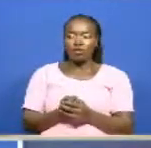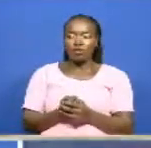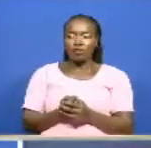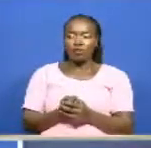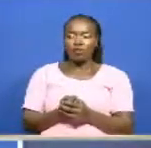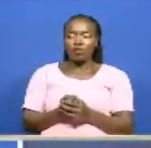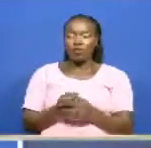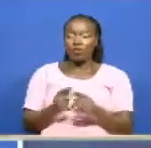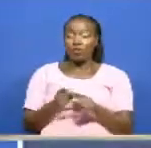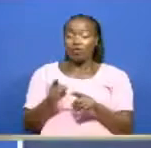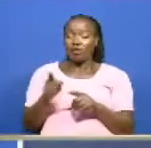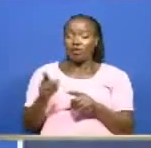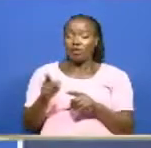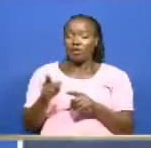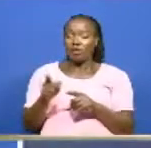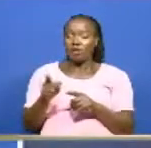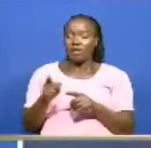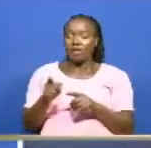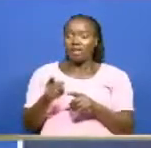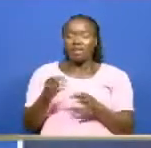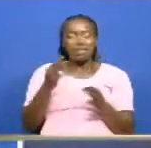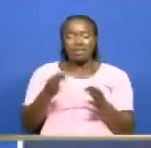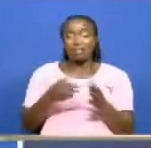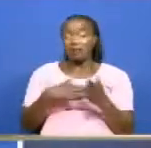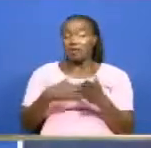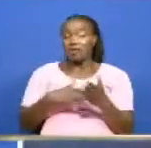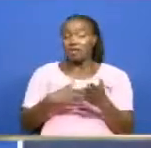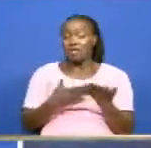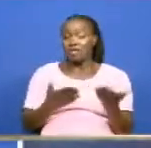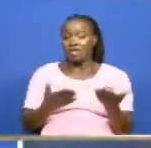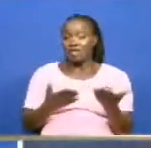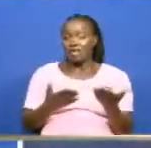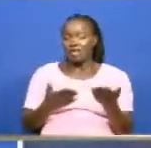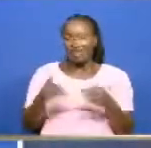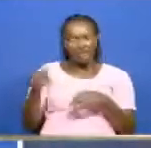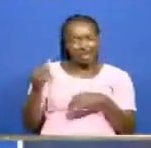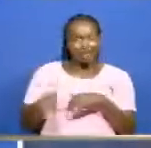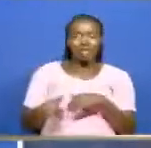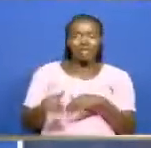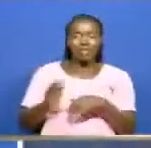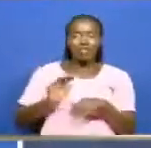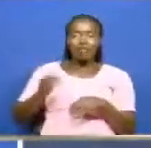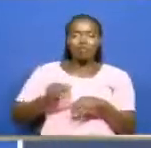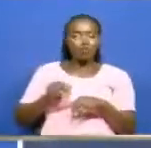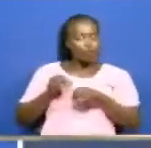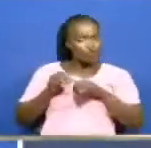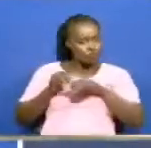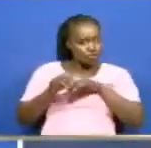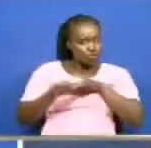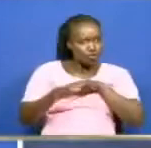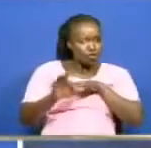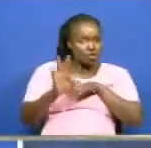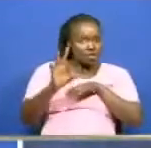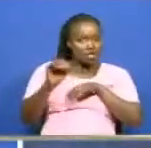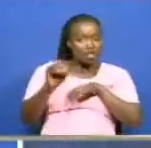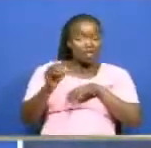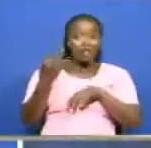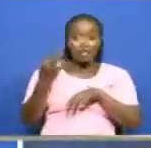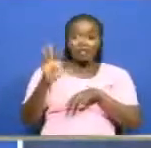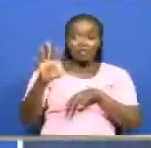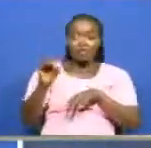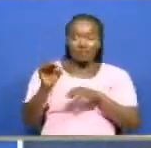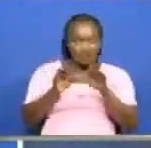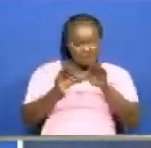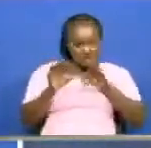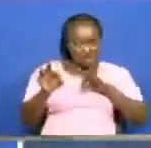But this venture is not for the faint-hearted. At the click of dawn, a team of women streamed to the farm about 350 meters from